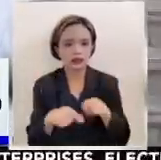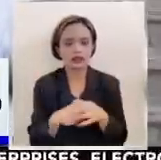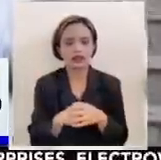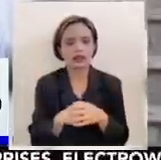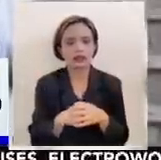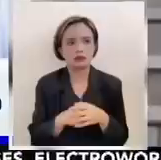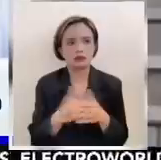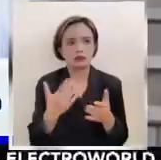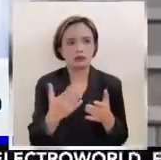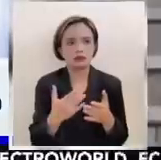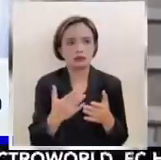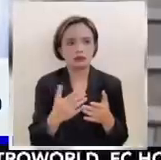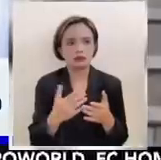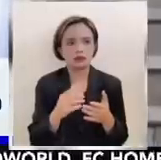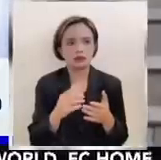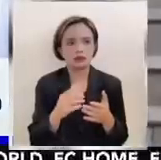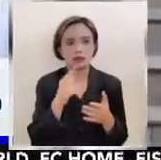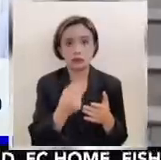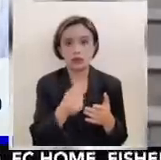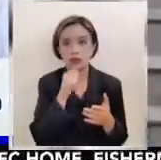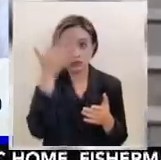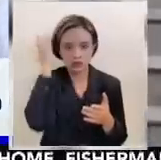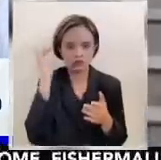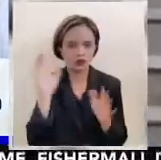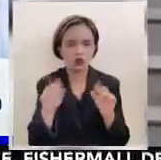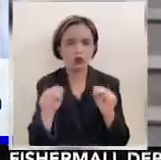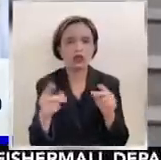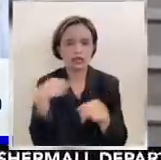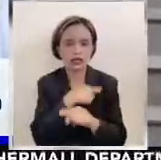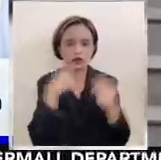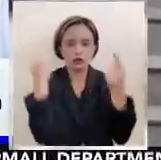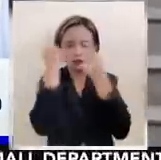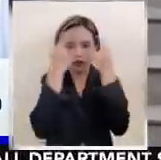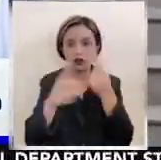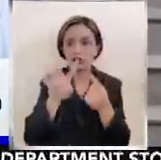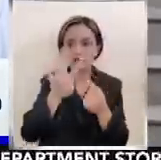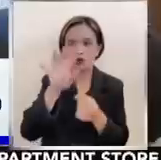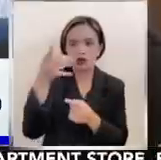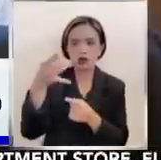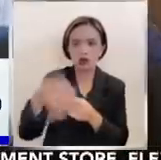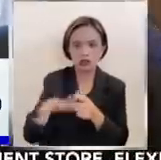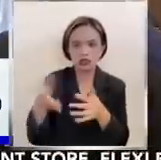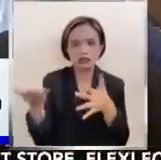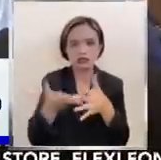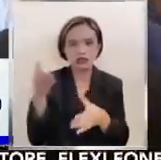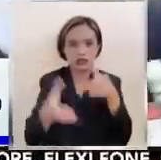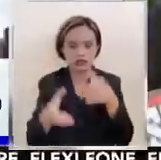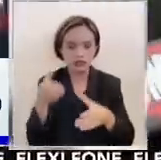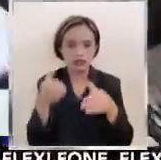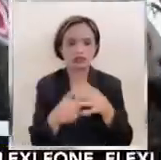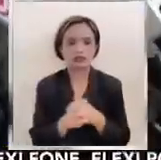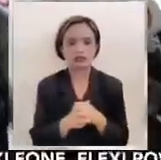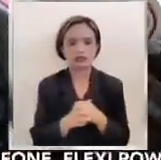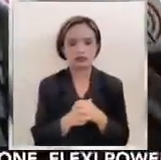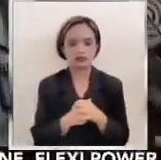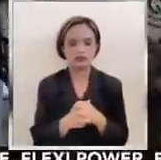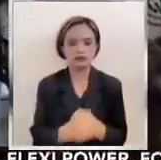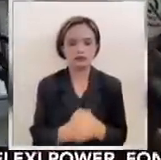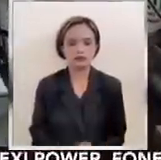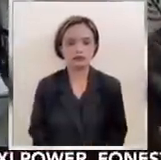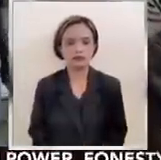concerned. Apat pa lang ang na-filean. Puro law enforcement people ang finailan. Para sa GMA Integrated